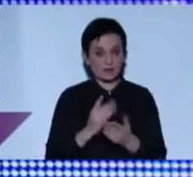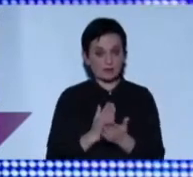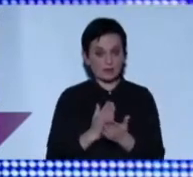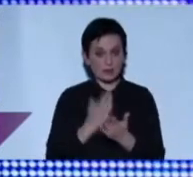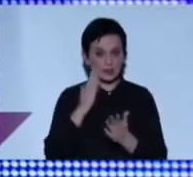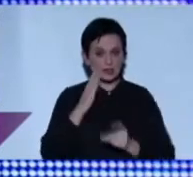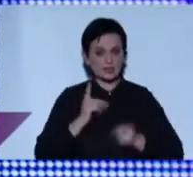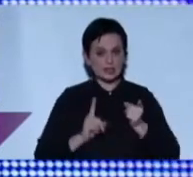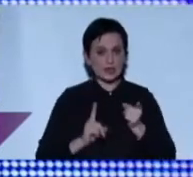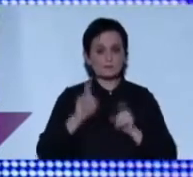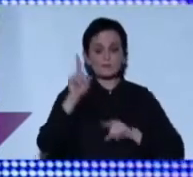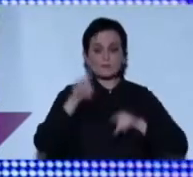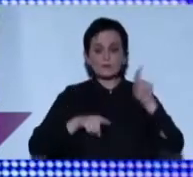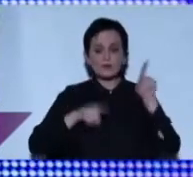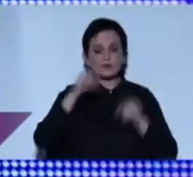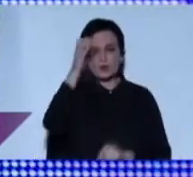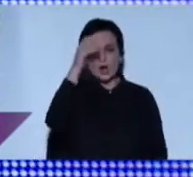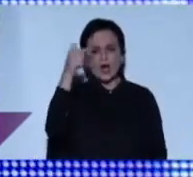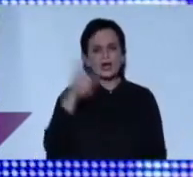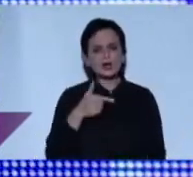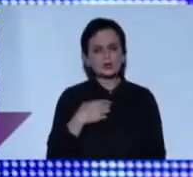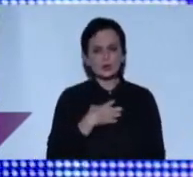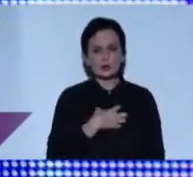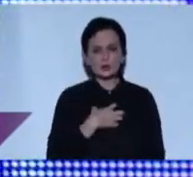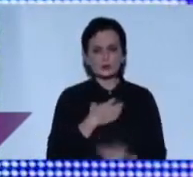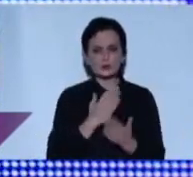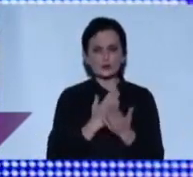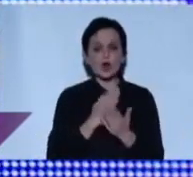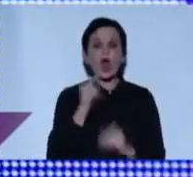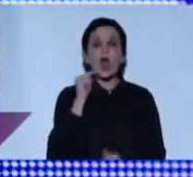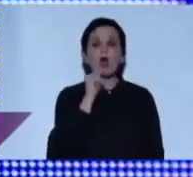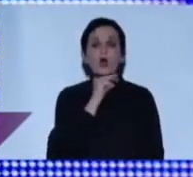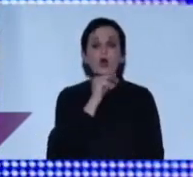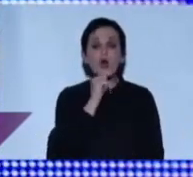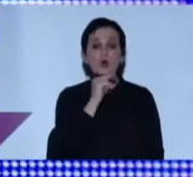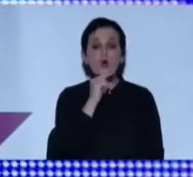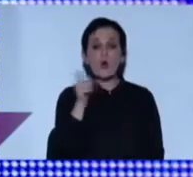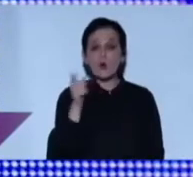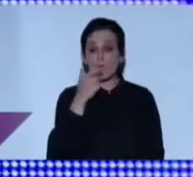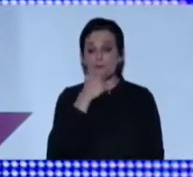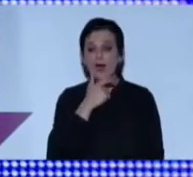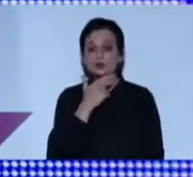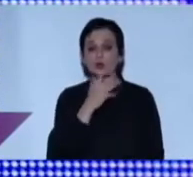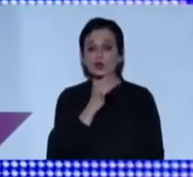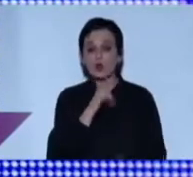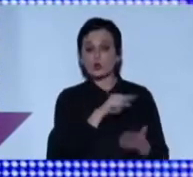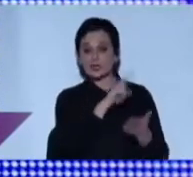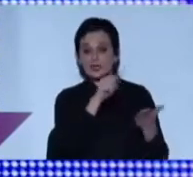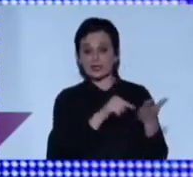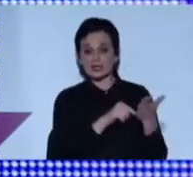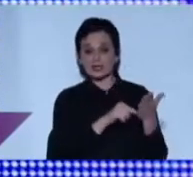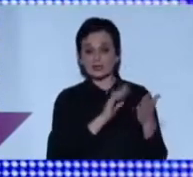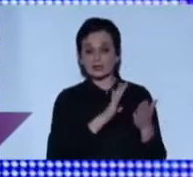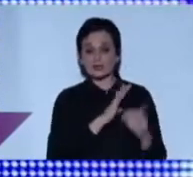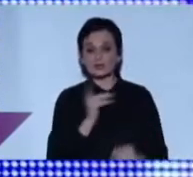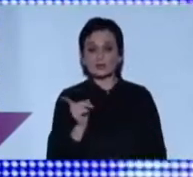ზოგადად განათლება ძალიან მნიშვნელოვანია და ამასთანავე ეკონომიკა და თქვენ დაუსვით ბატონს კითხვა, ბატონ გიორგის, რომ